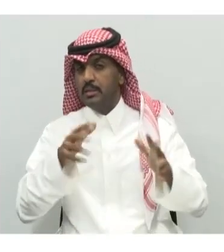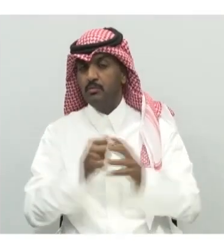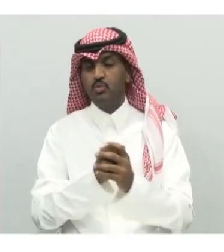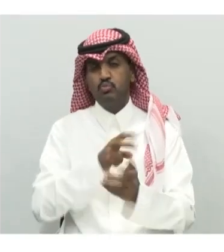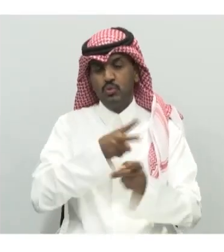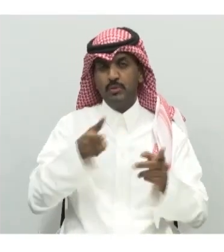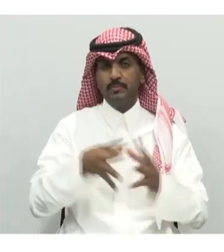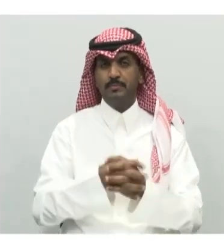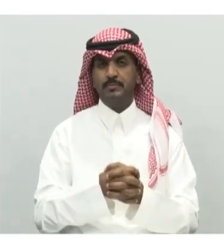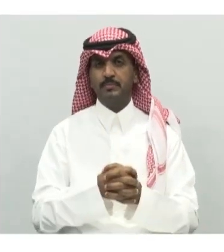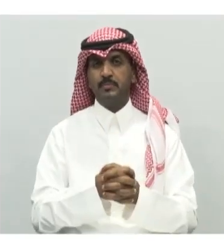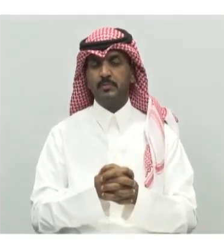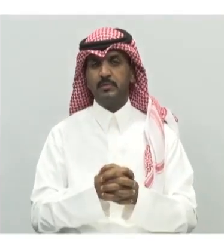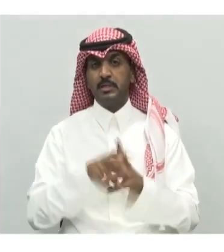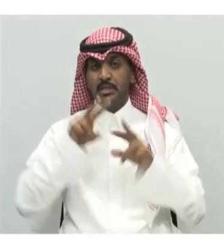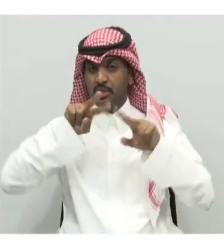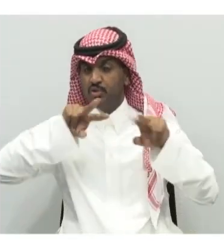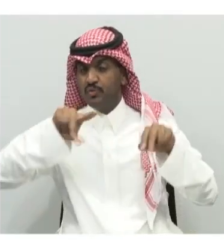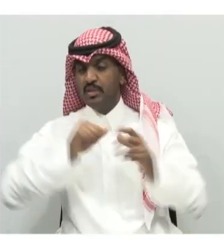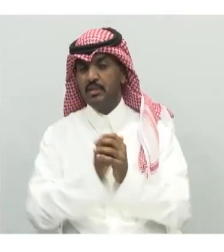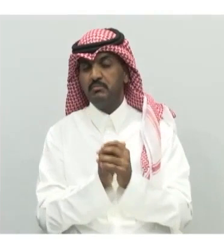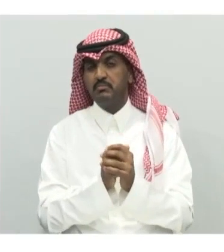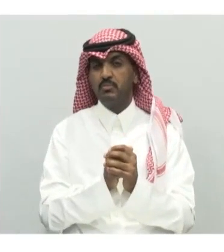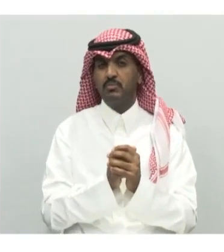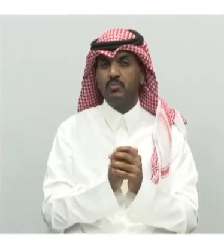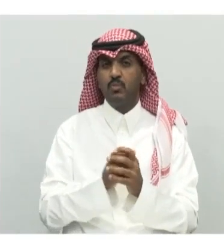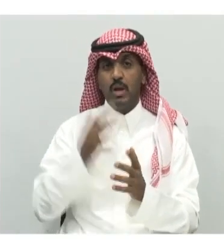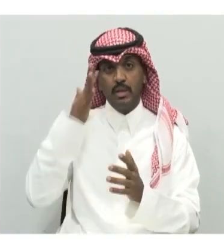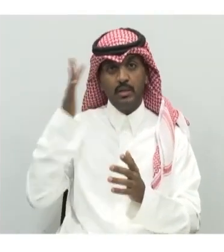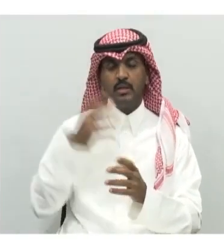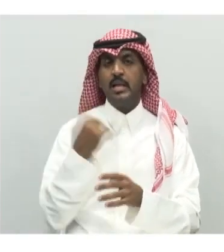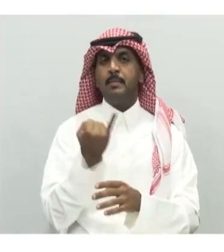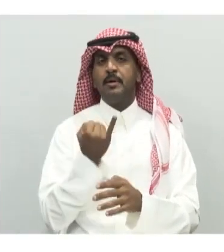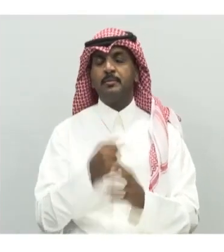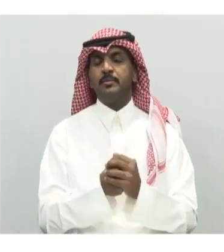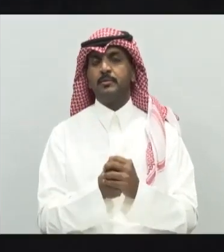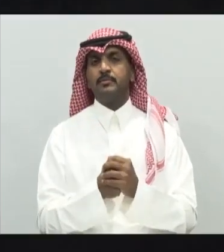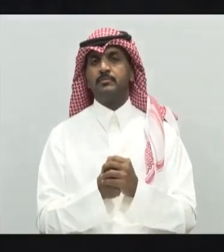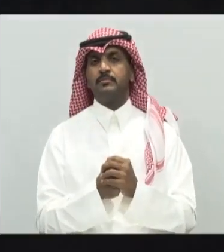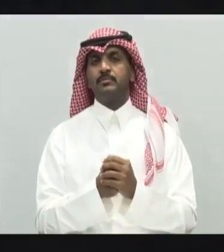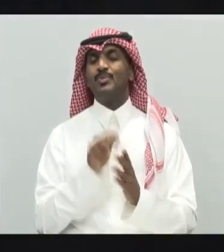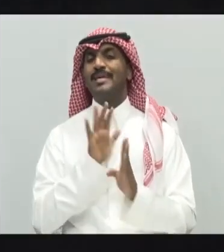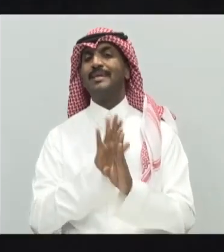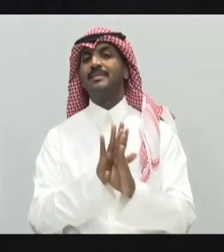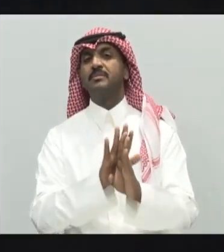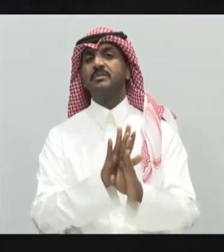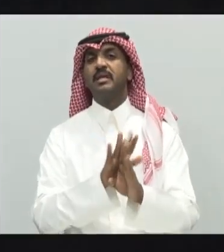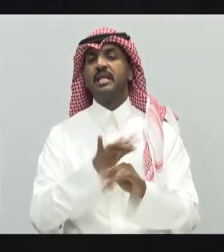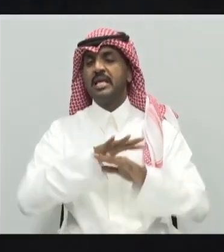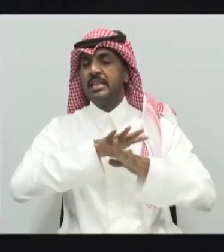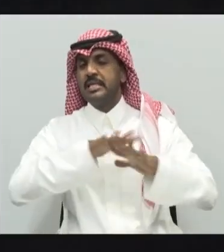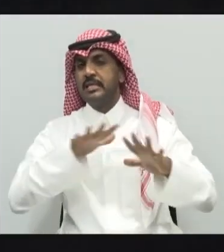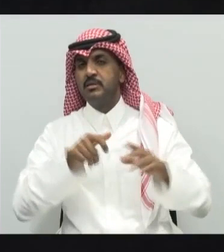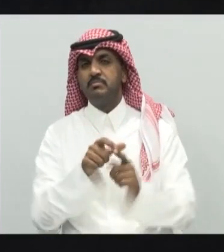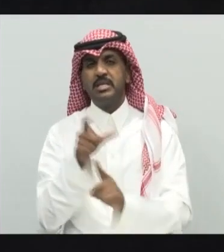والمتنوعه اكتشفوا الكثير من الاكتشافات والاختراعات الهامه التي يعتمد عليها الكثير من